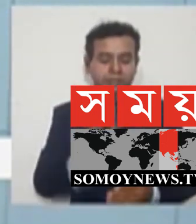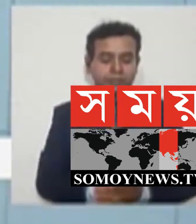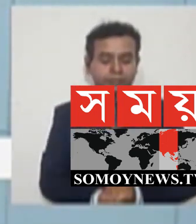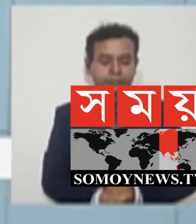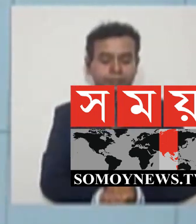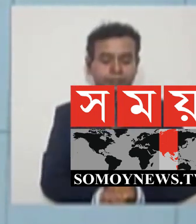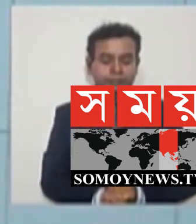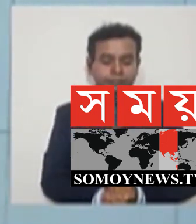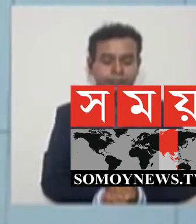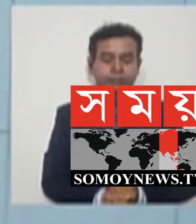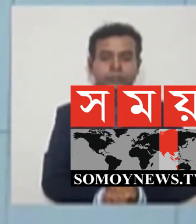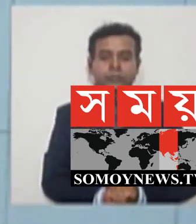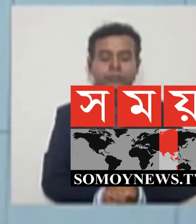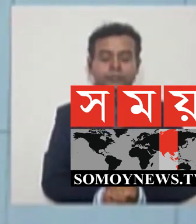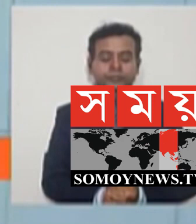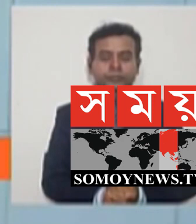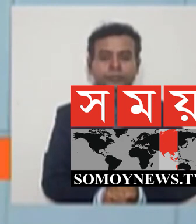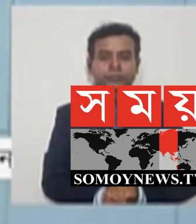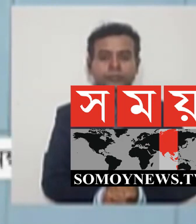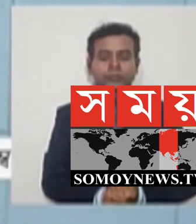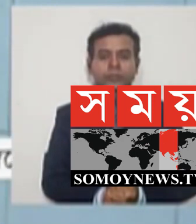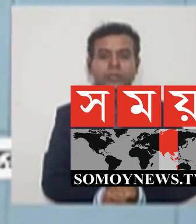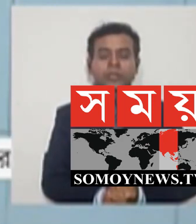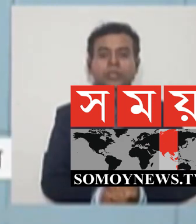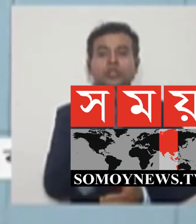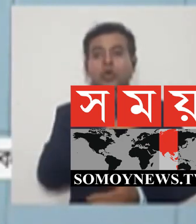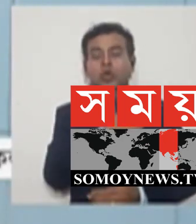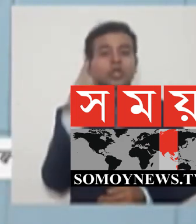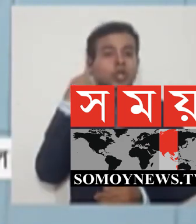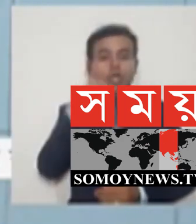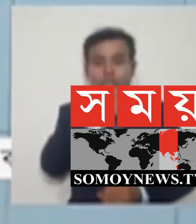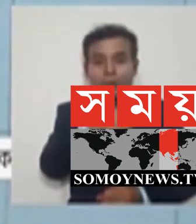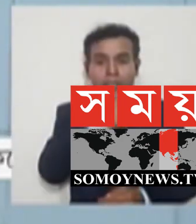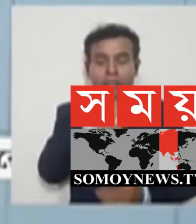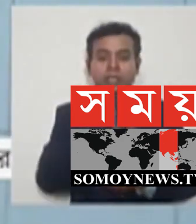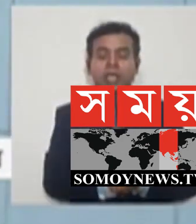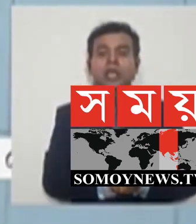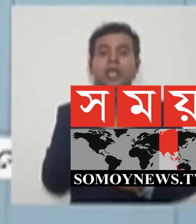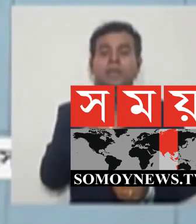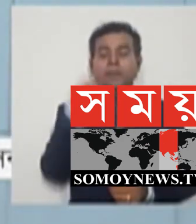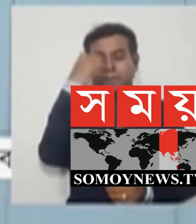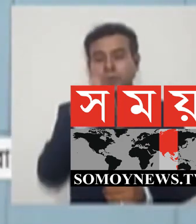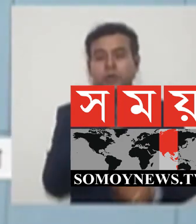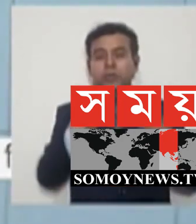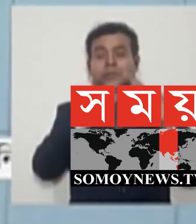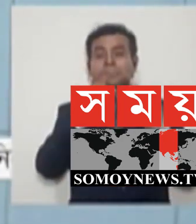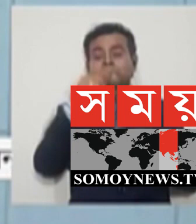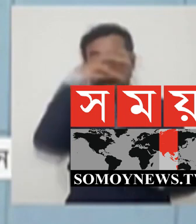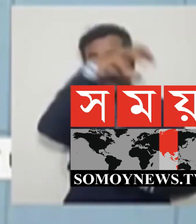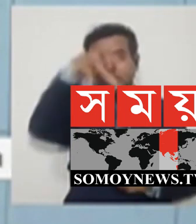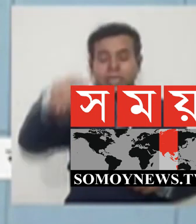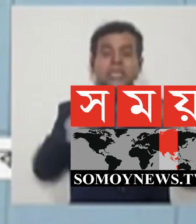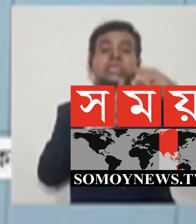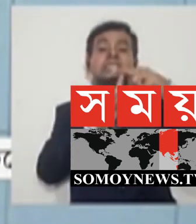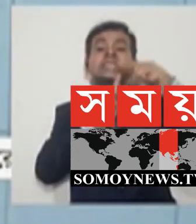উপস্থিত সাংবাদিকবৃন্দ এবং দর্শক শ্রোতাবৃন্দ, যারা এই অনুষ্ঠান দেখছেন এবং শুনছেন, আমরা এখন আমাদের